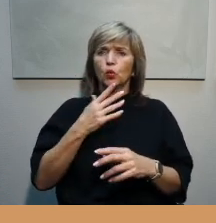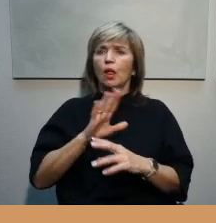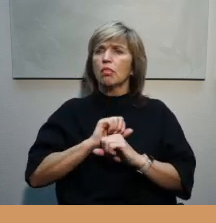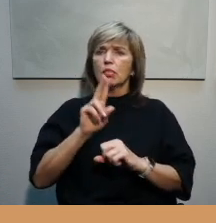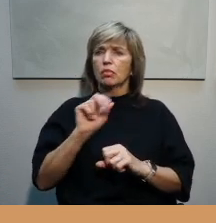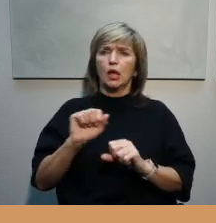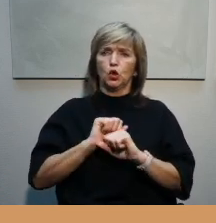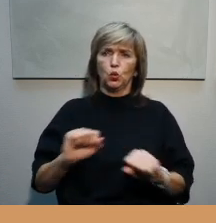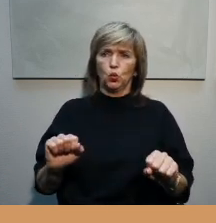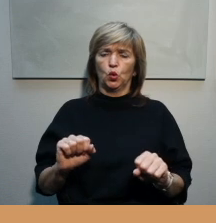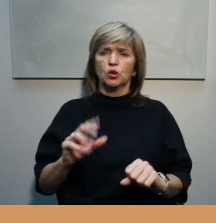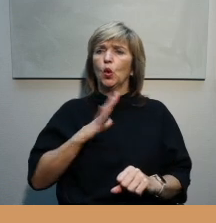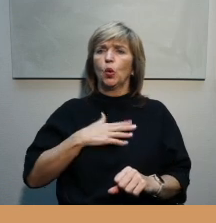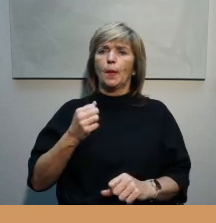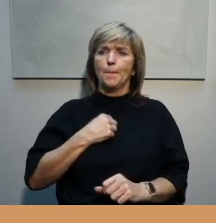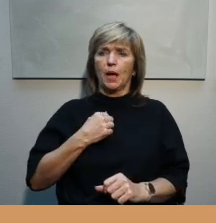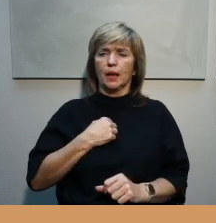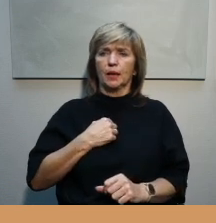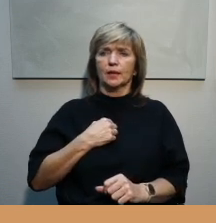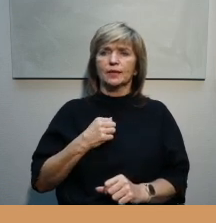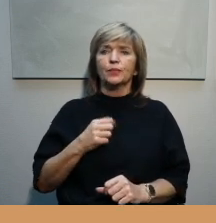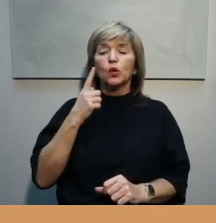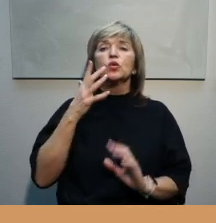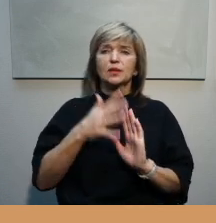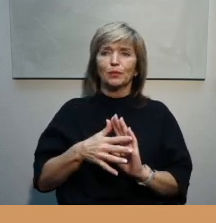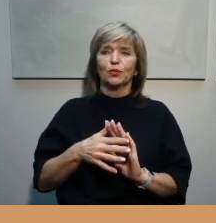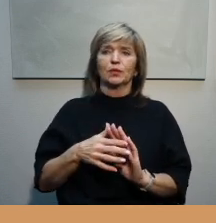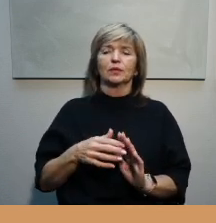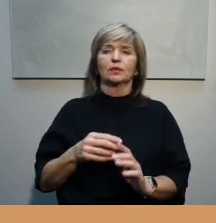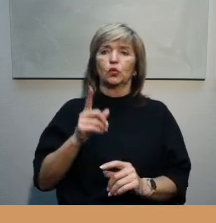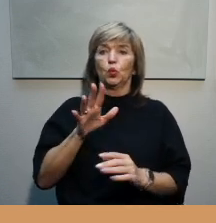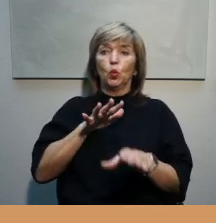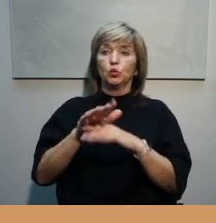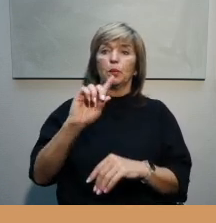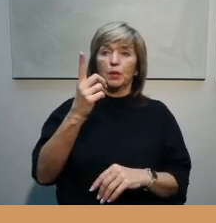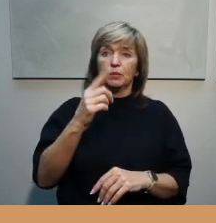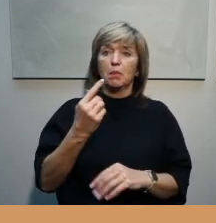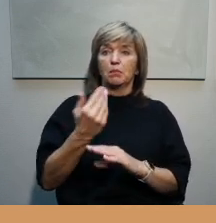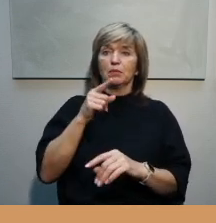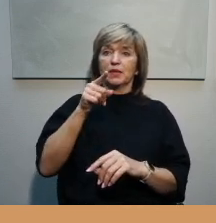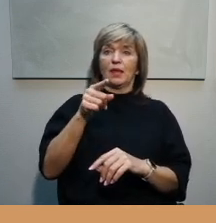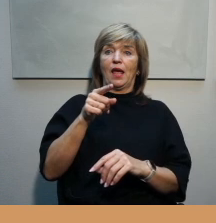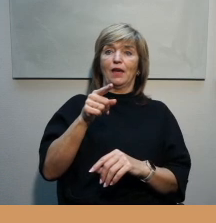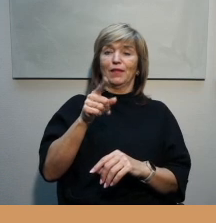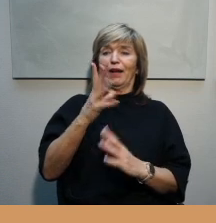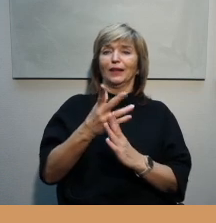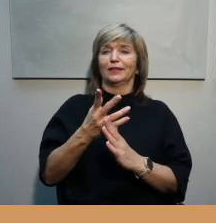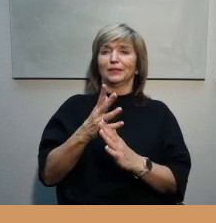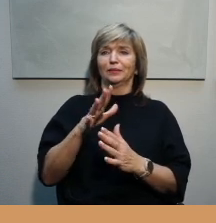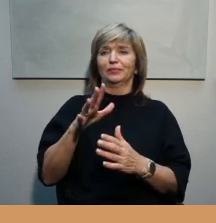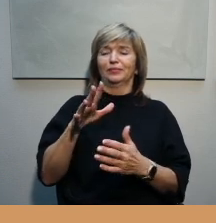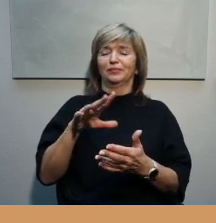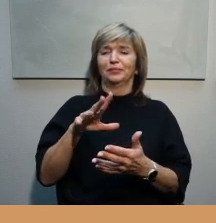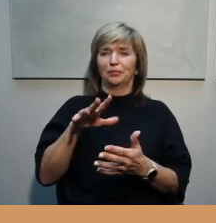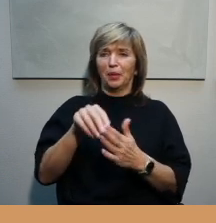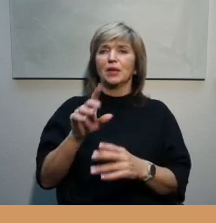nedroši un ļoti baidās. Jūs saprotat, uzbrūc pirms tevi piebeidz.